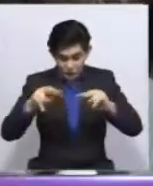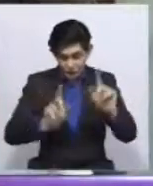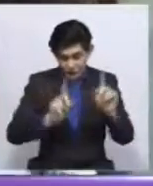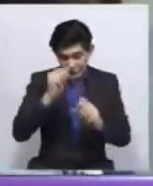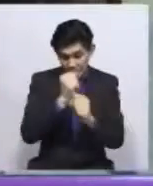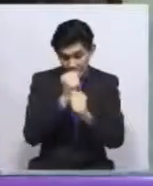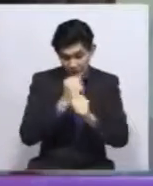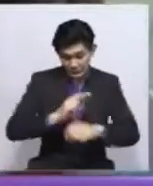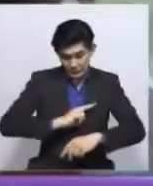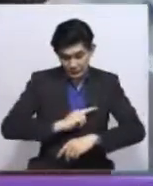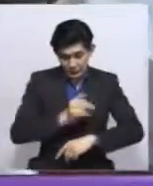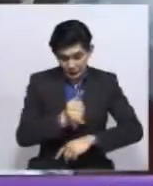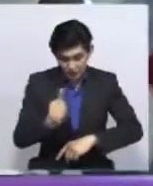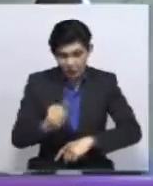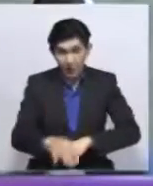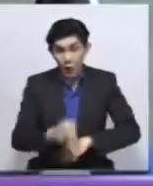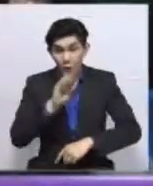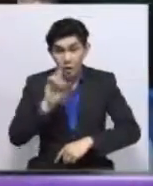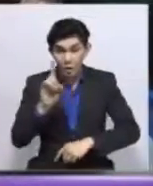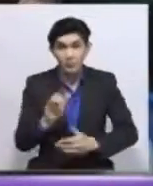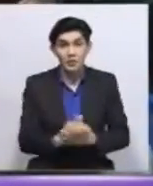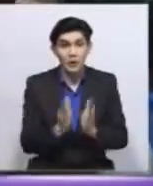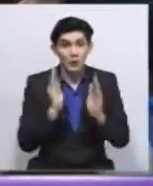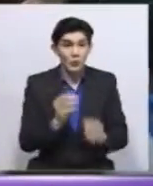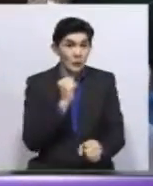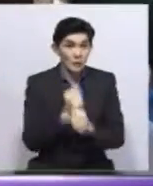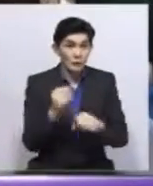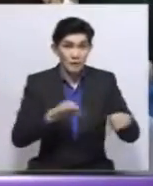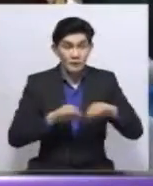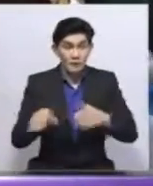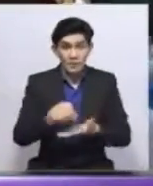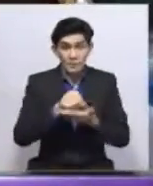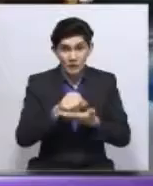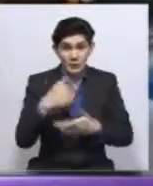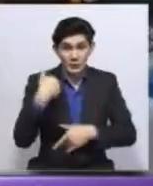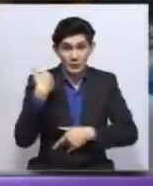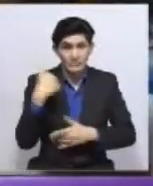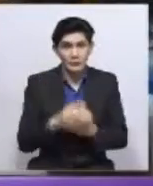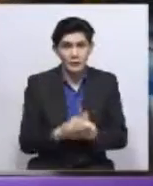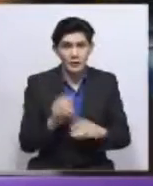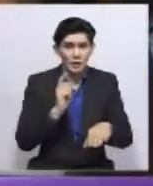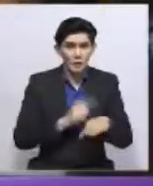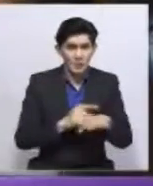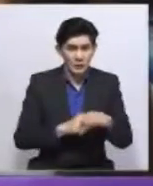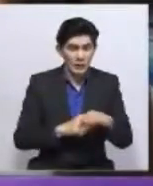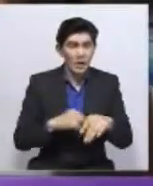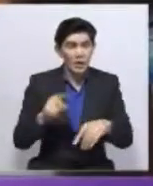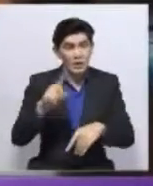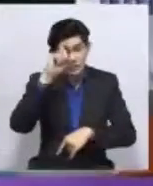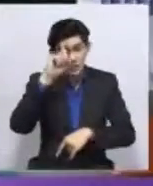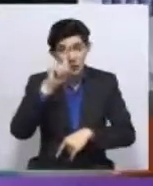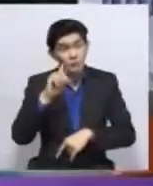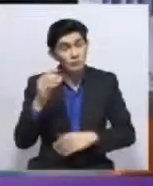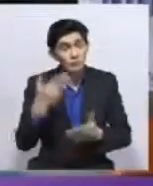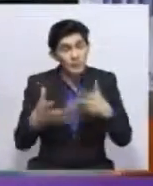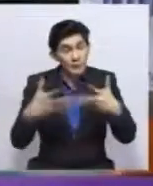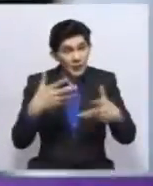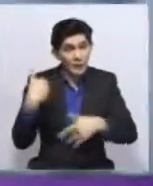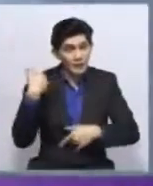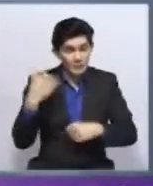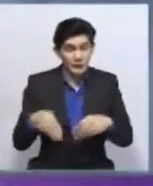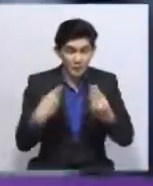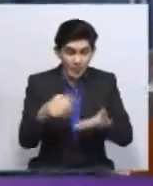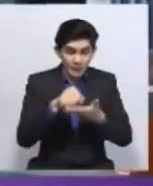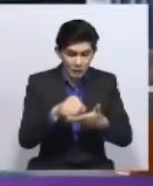ดำเนินงานด้วยตนเองยืนยันว่าเจ้าหน้าที่พร้อมให้บริการแม้จะเลยเวลาราชการในแต่ละวันจะ